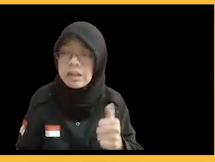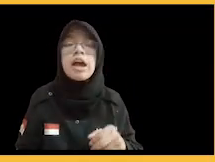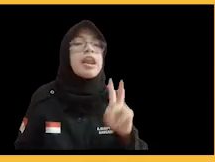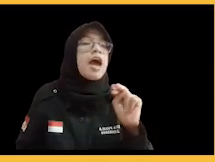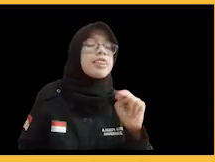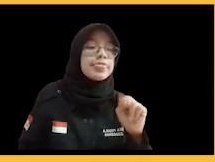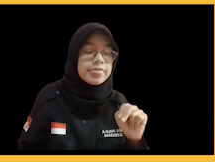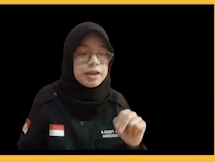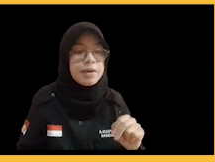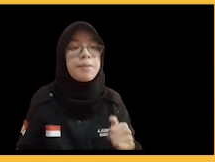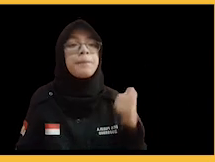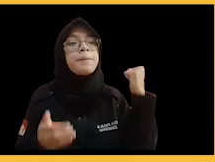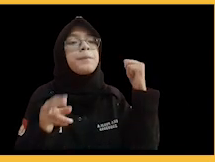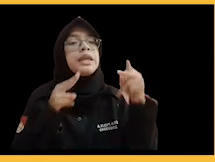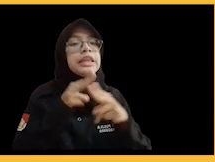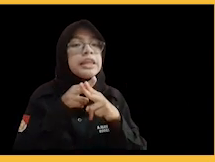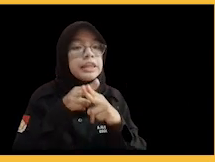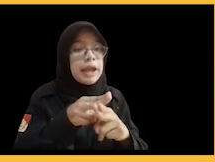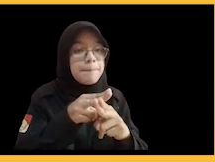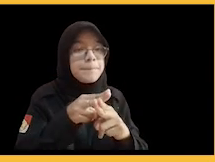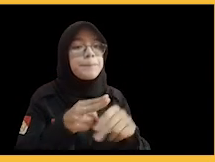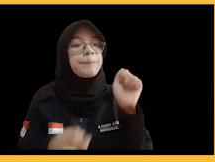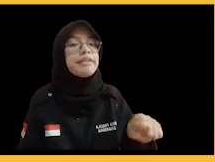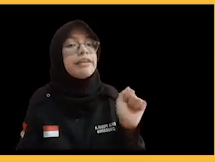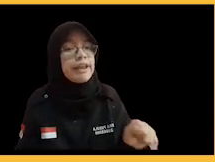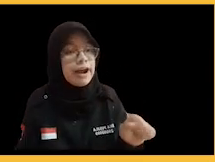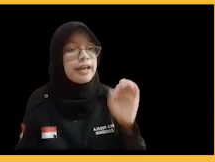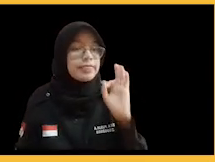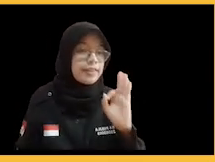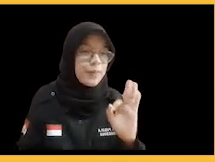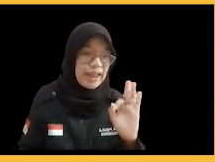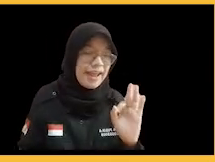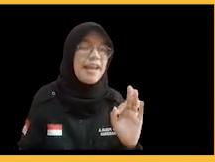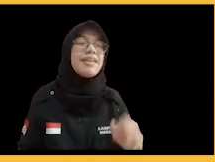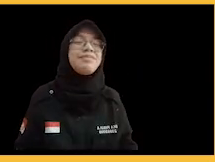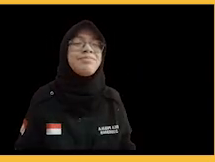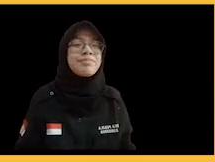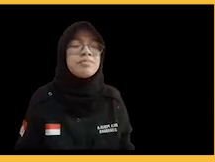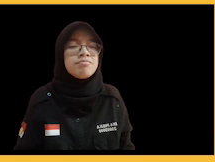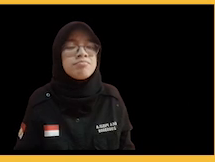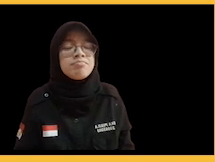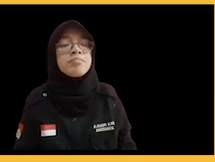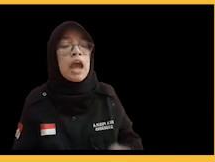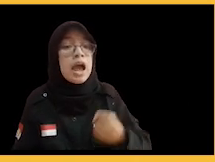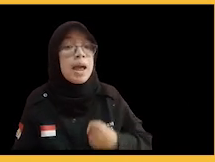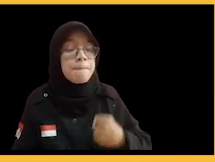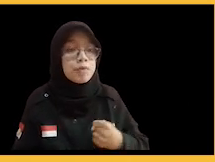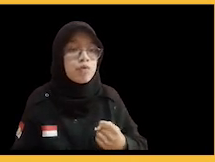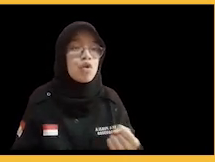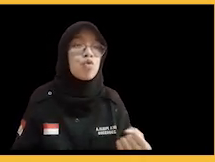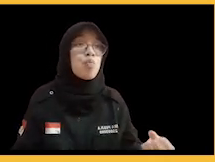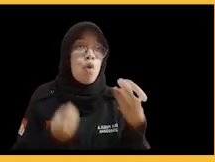bantu dengar atau hearing aid, petugas kami akan menawarkan dan meminjamkan kepada Anda selama berada di Pengadilan Agama Bukit